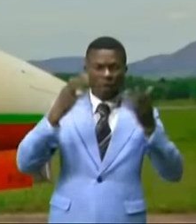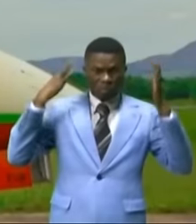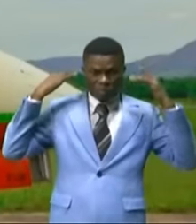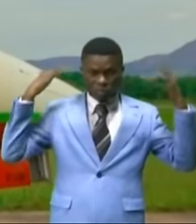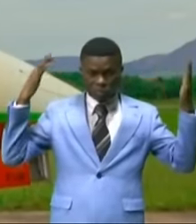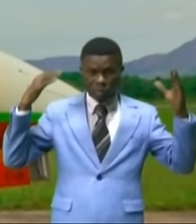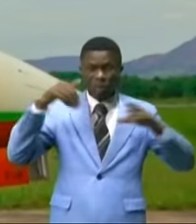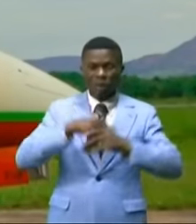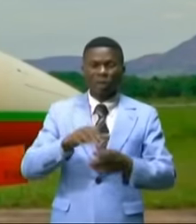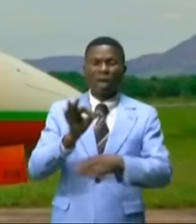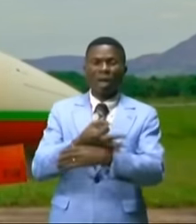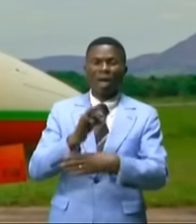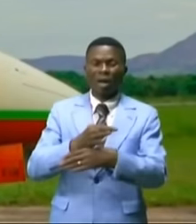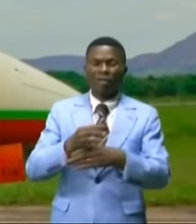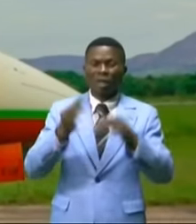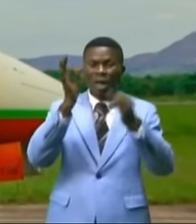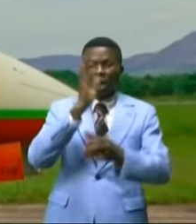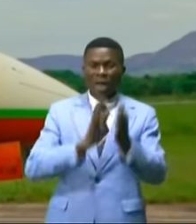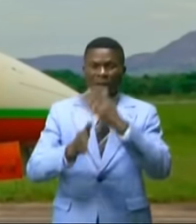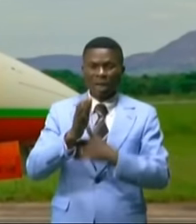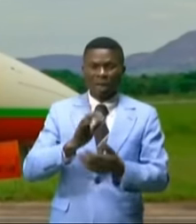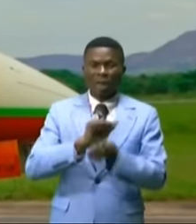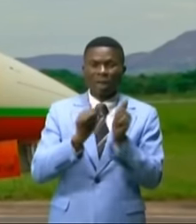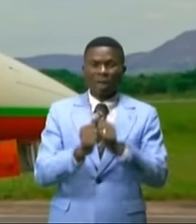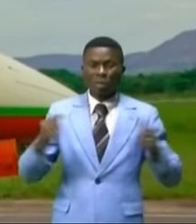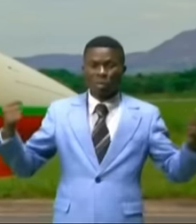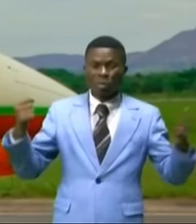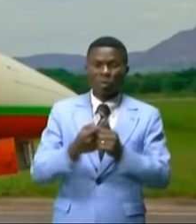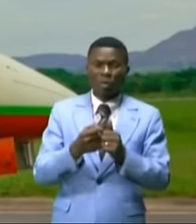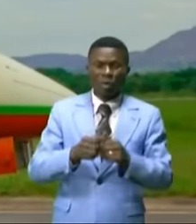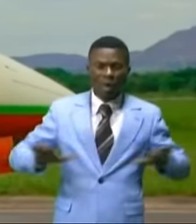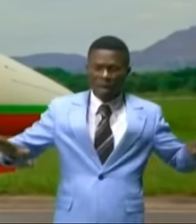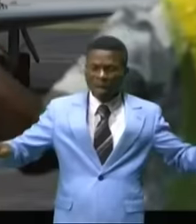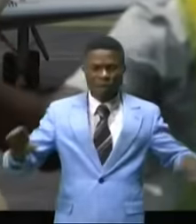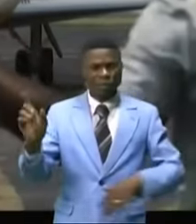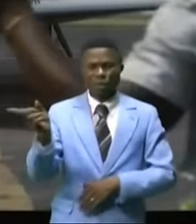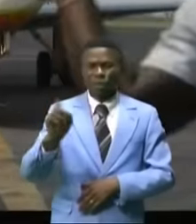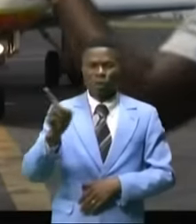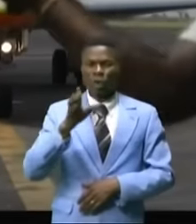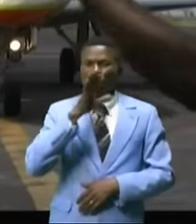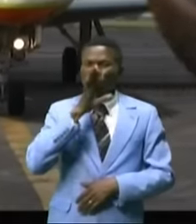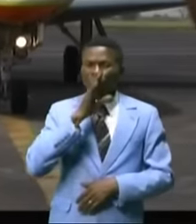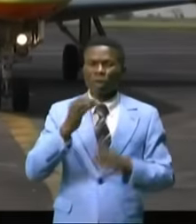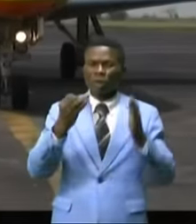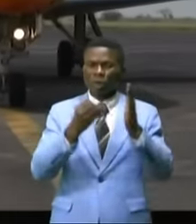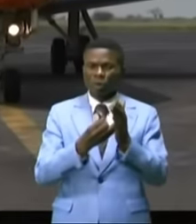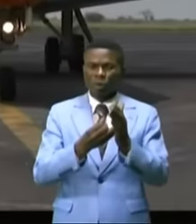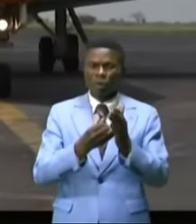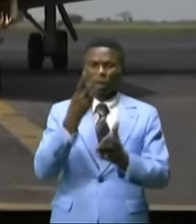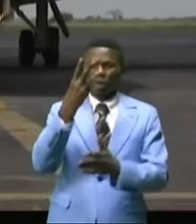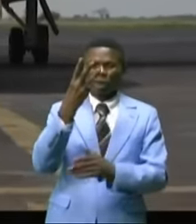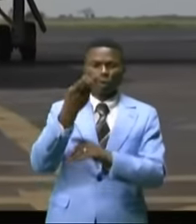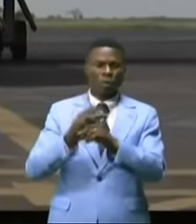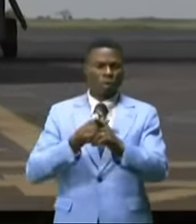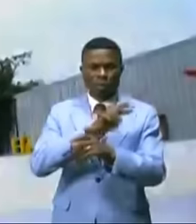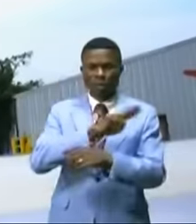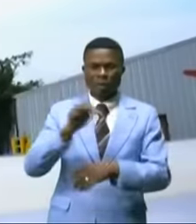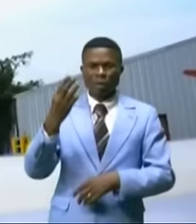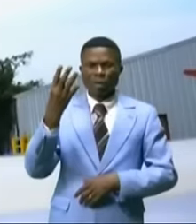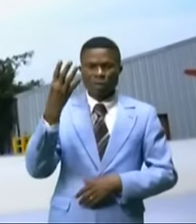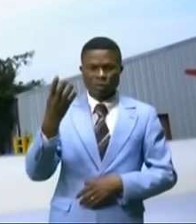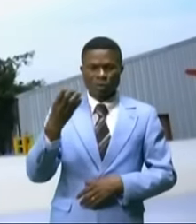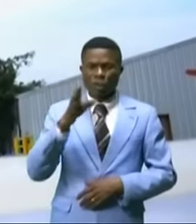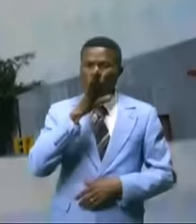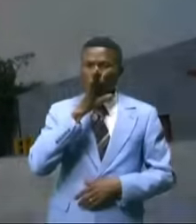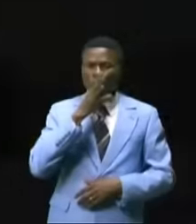qui circulent sur les réseaux sociaux d'un prétendu accident de son aéronef survenu le dimanche 3 mars 2024